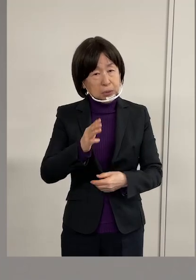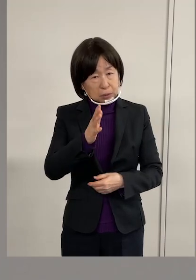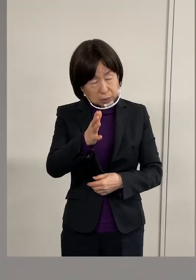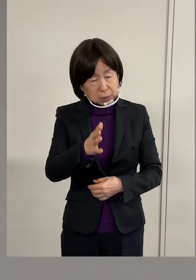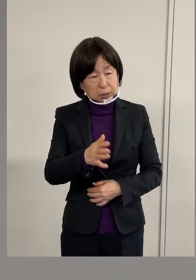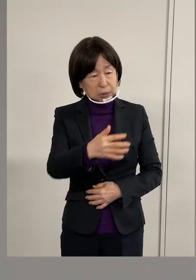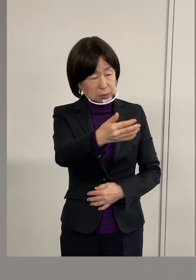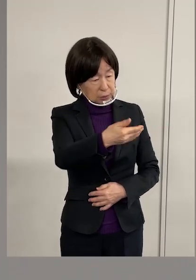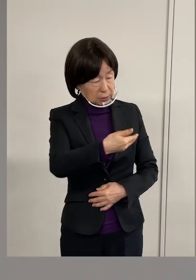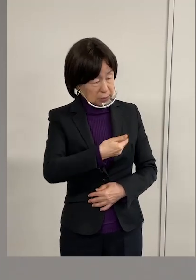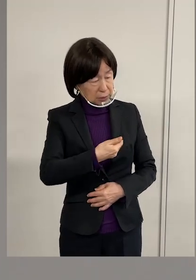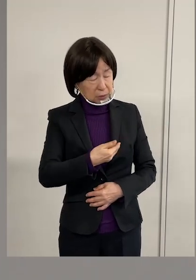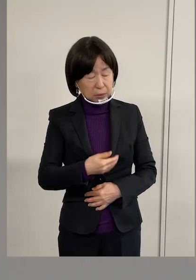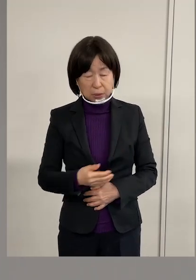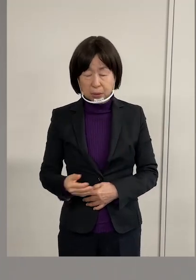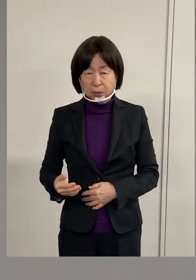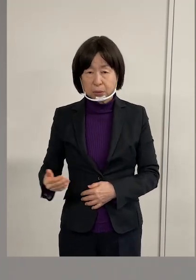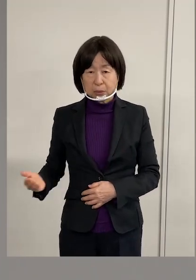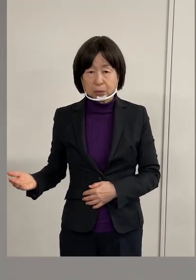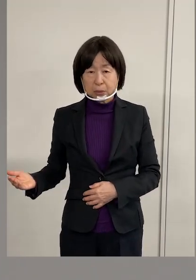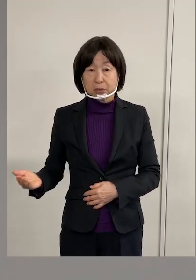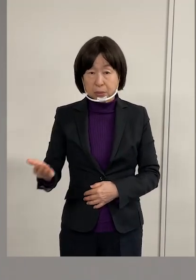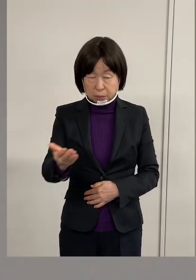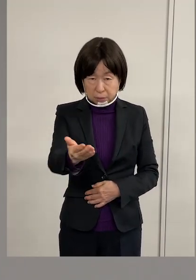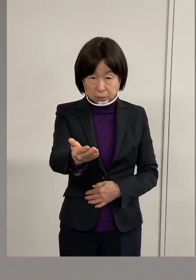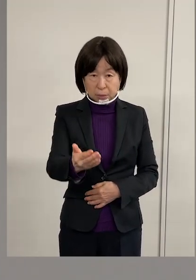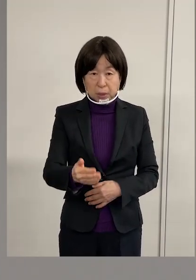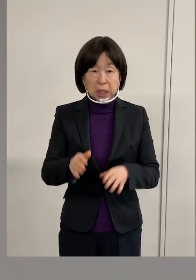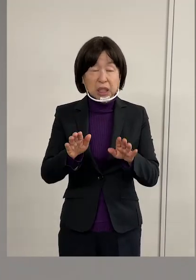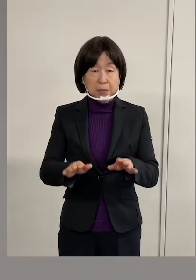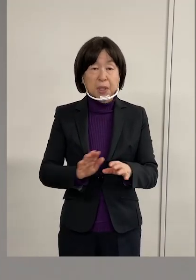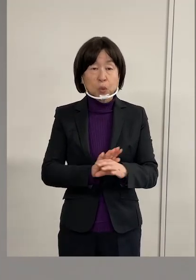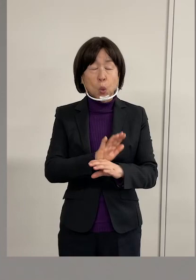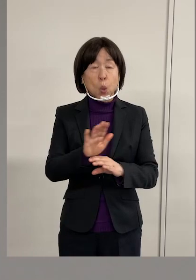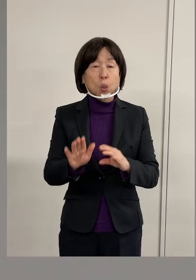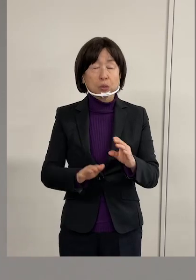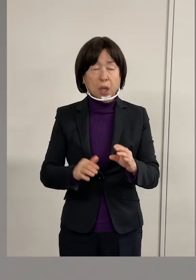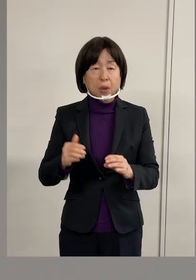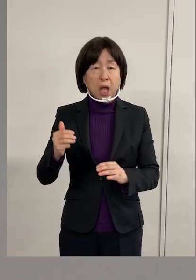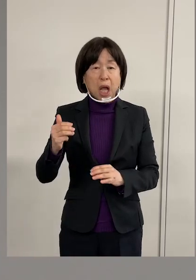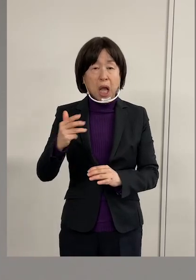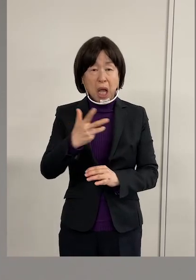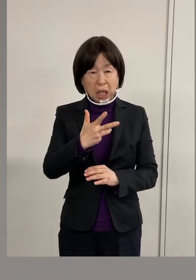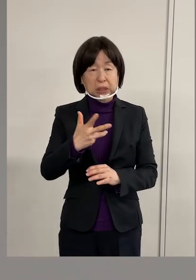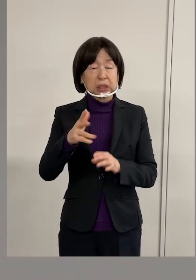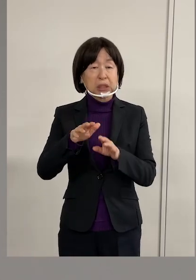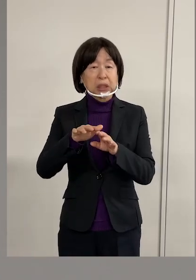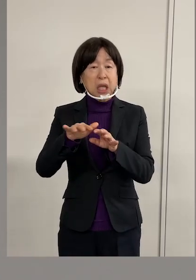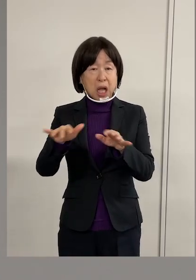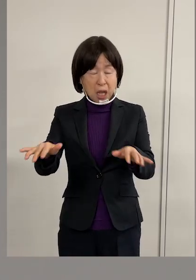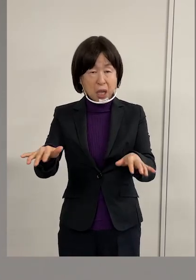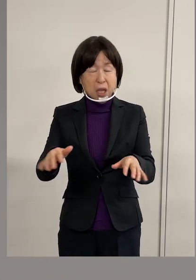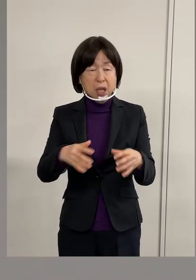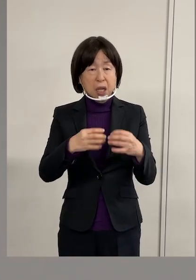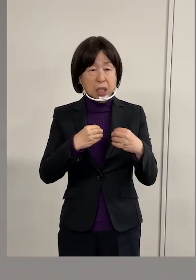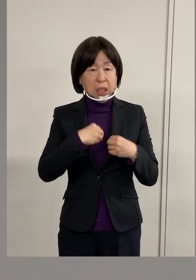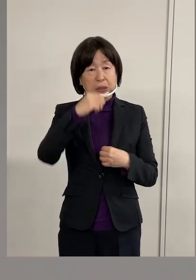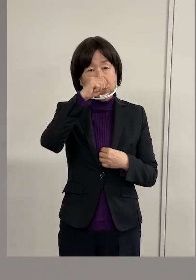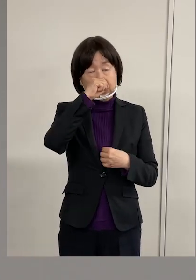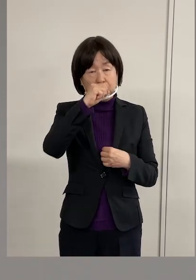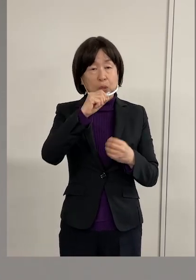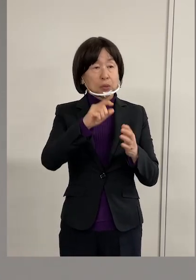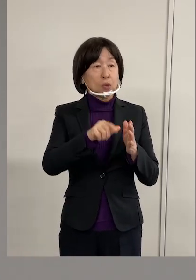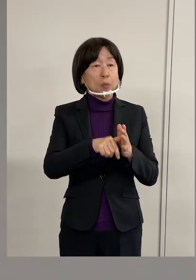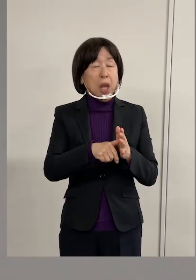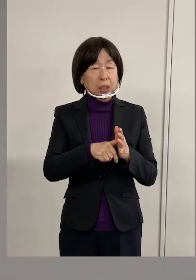のコロナは第8波になってますが、大体感染症の場合はこれに限らず、後